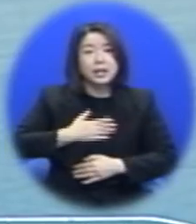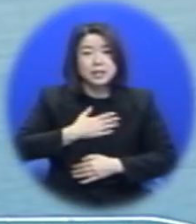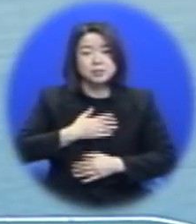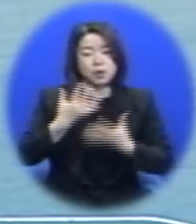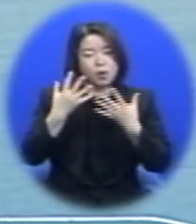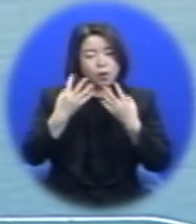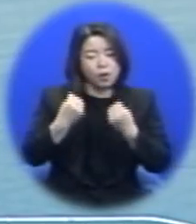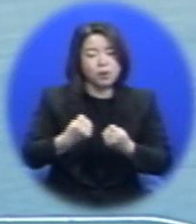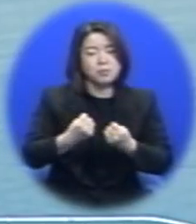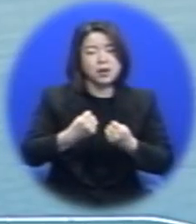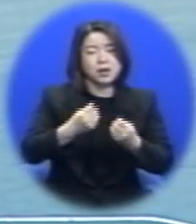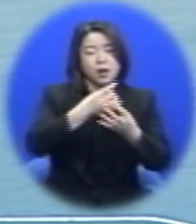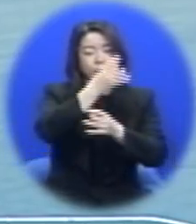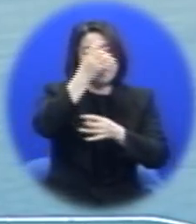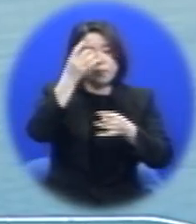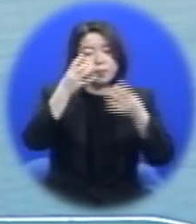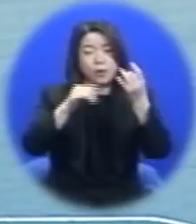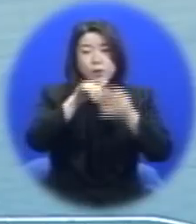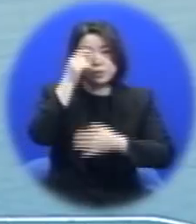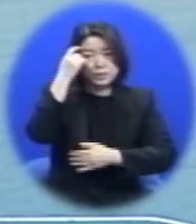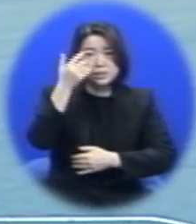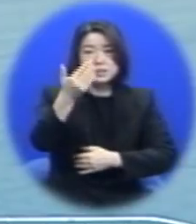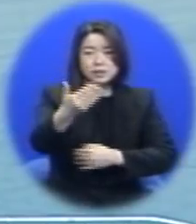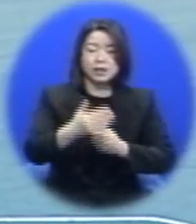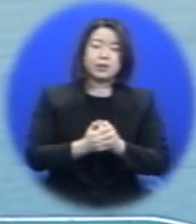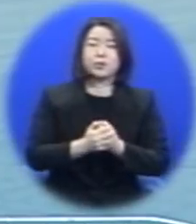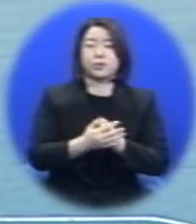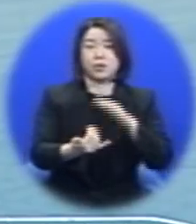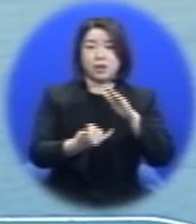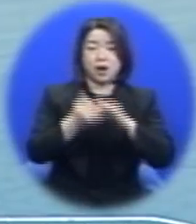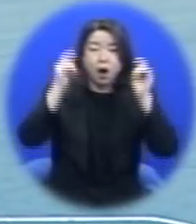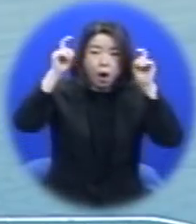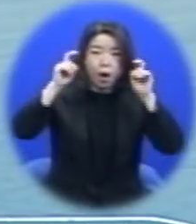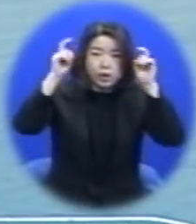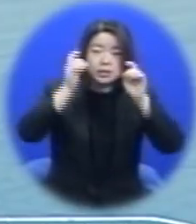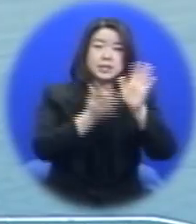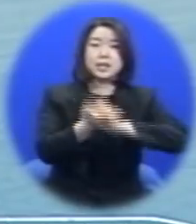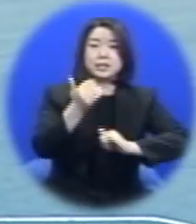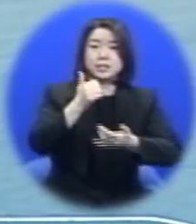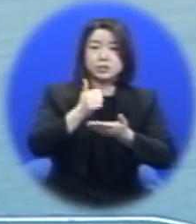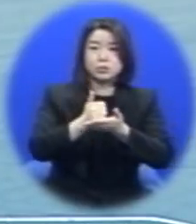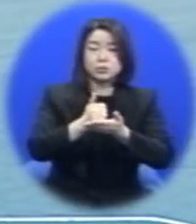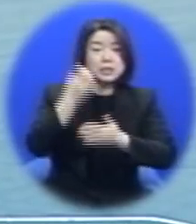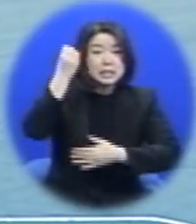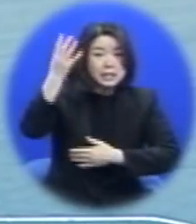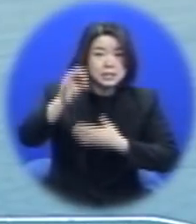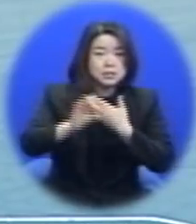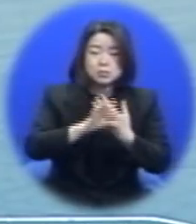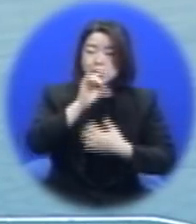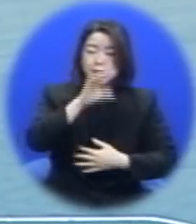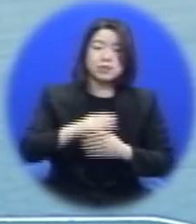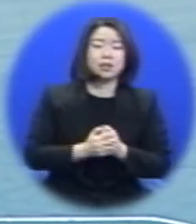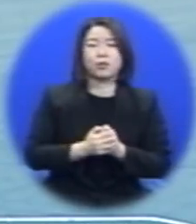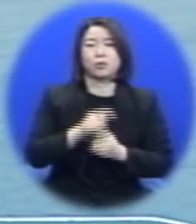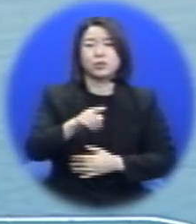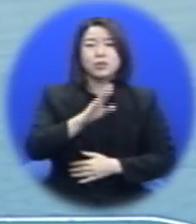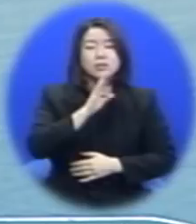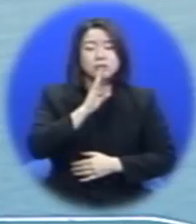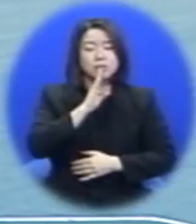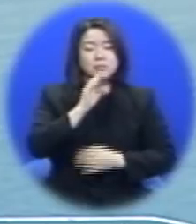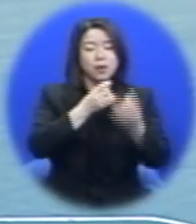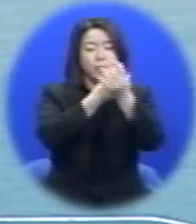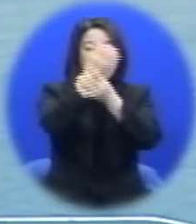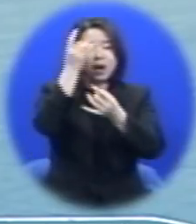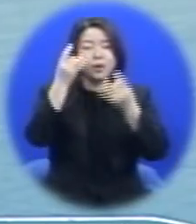황홀했을까? 여러분, 어린 양 예수 잊으시면 안 됩니다. 이건 너무나도 황홀한